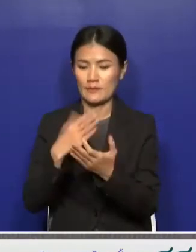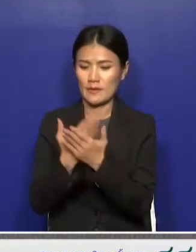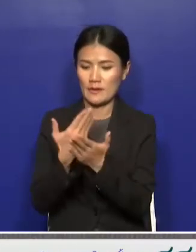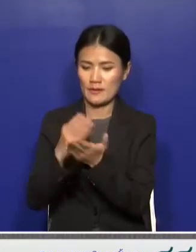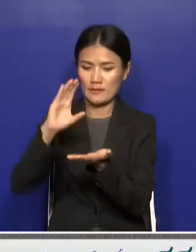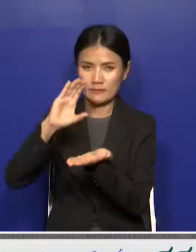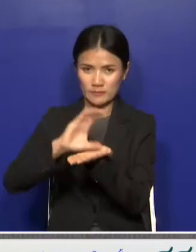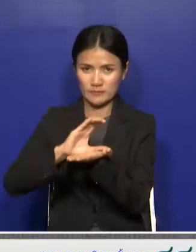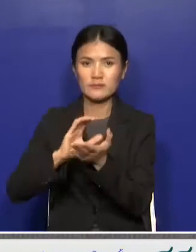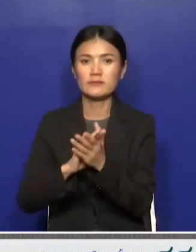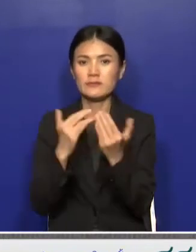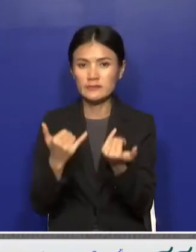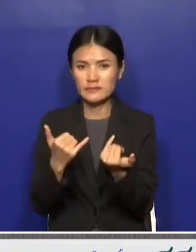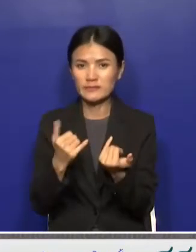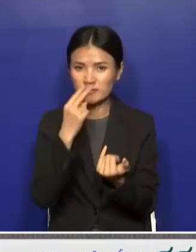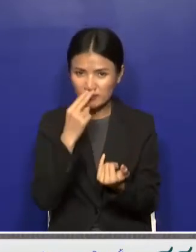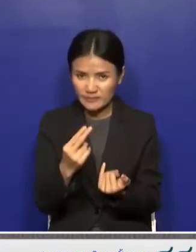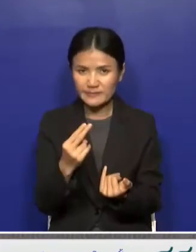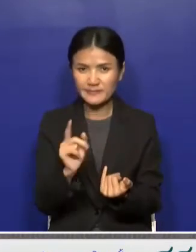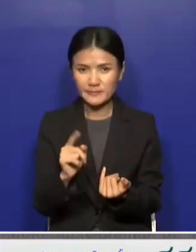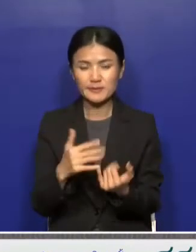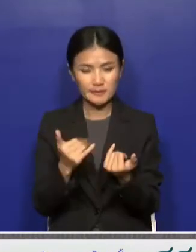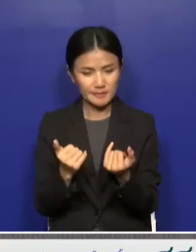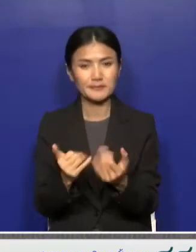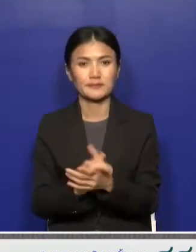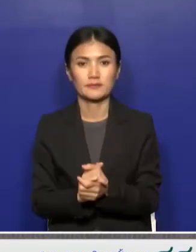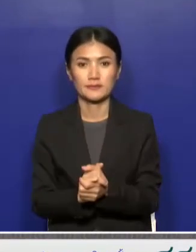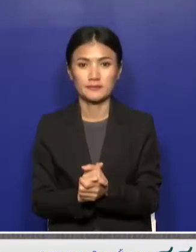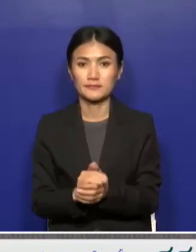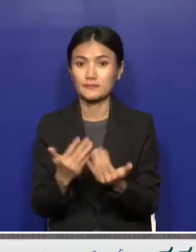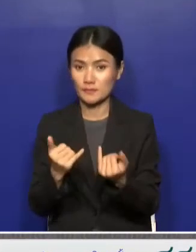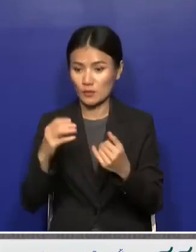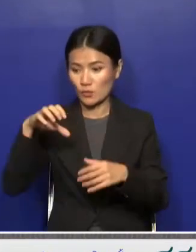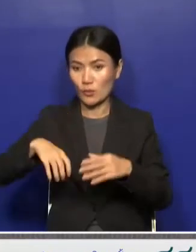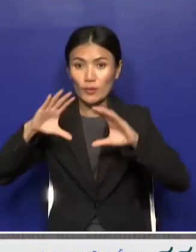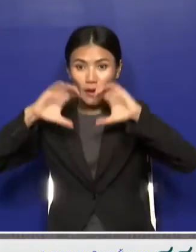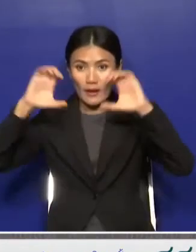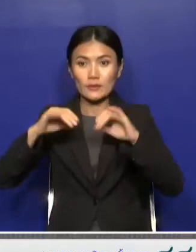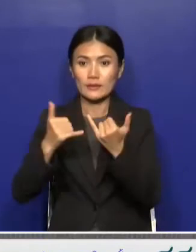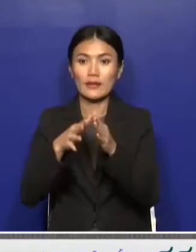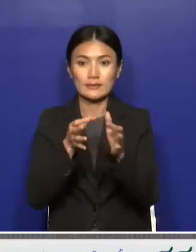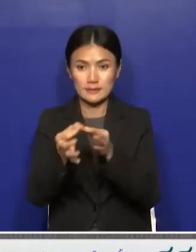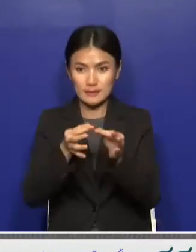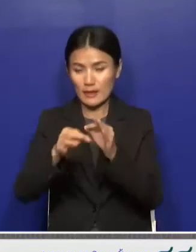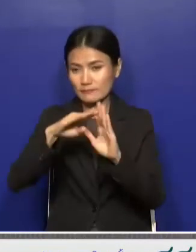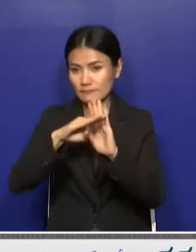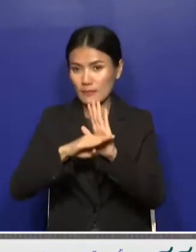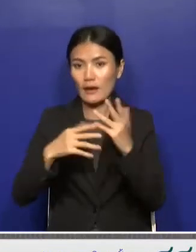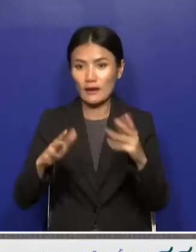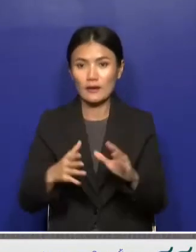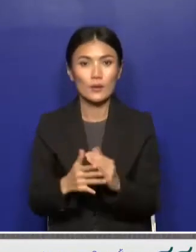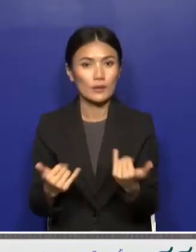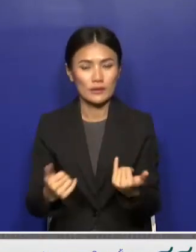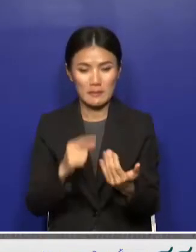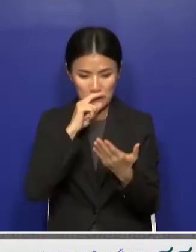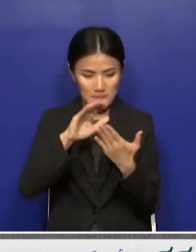นะครับเราได้เห็นการชี้แจงของหน่วยราชการนะครับว่าเหตุหนึ่งที่ทำให้เรายังไม่พร้อมก็เ